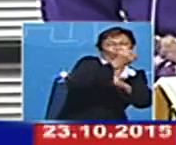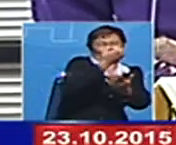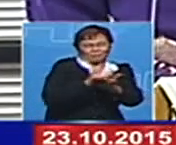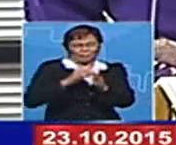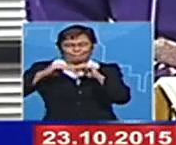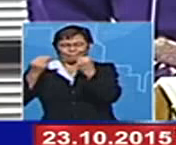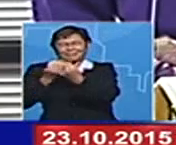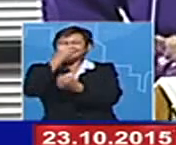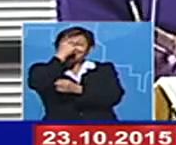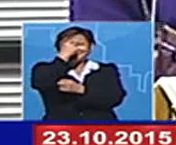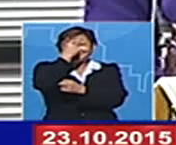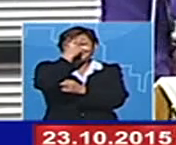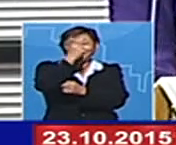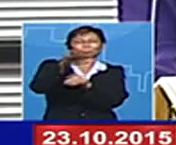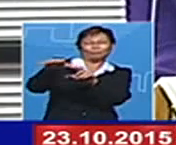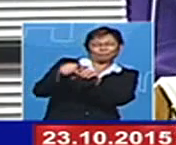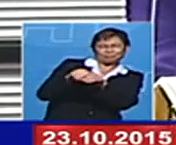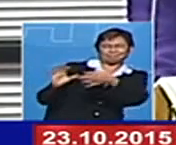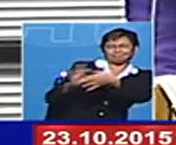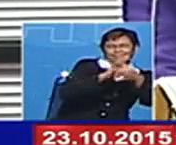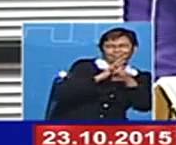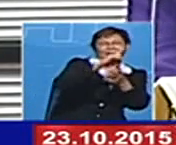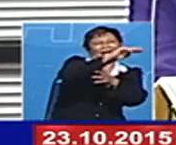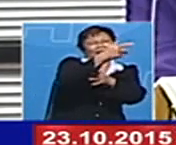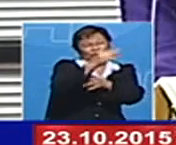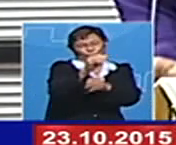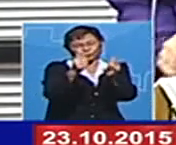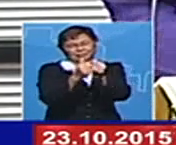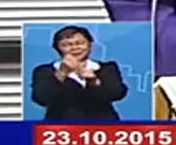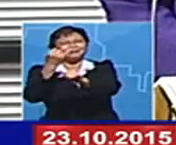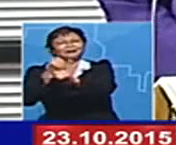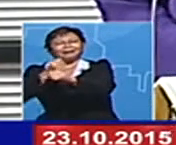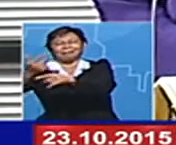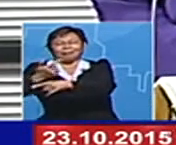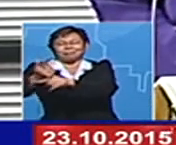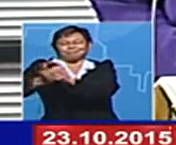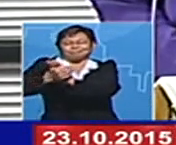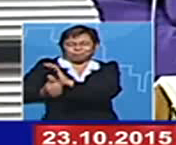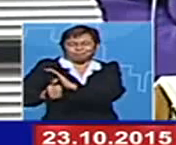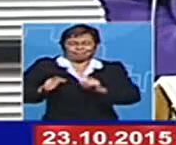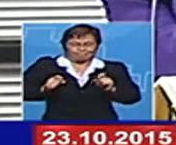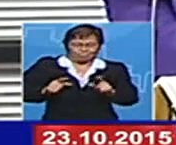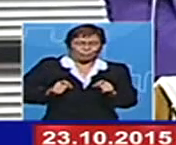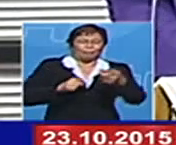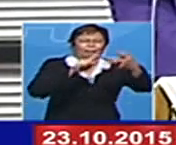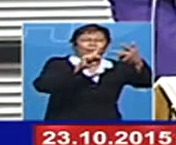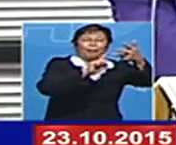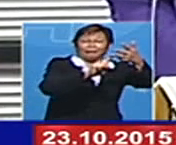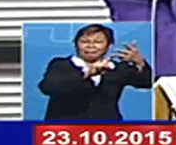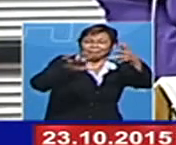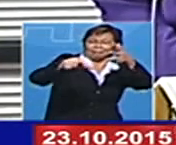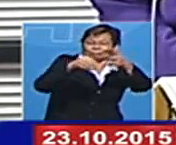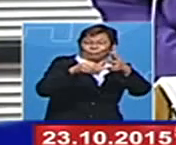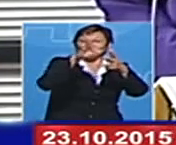ekonomi masyarakat India yang melibatkan kerjasama ngo dengan Institut latihan kemahiran swasta keempat